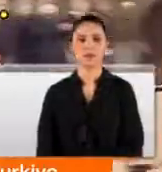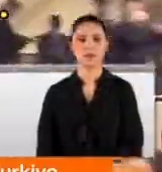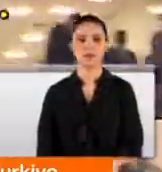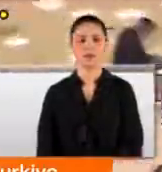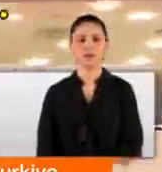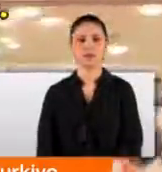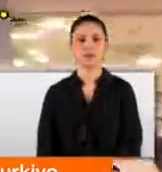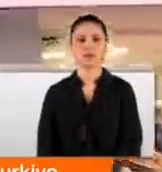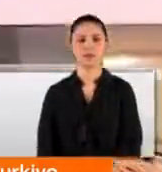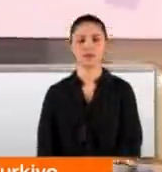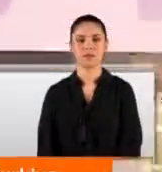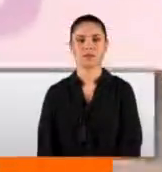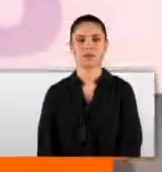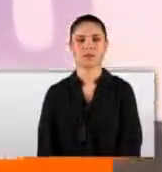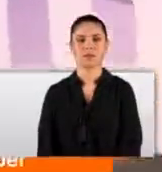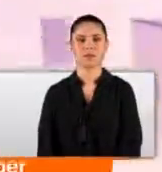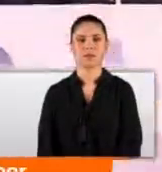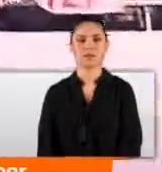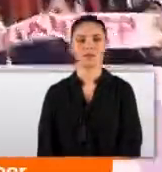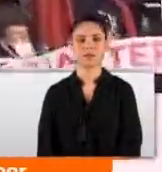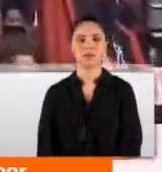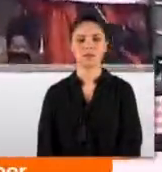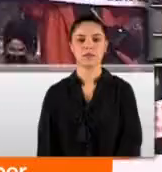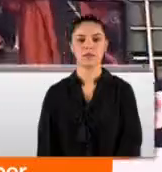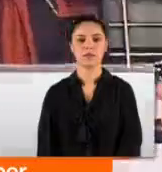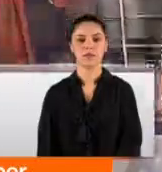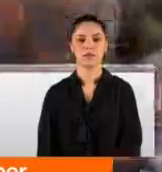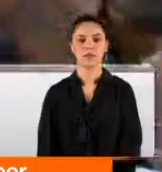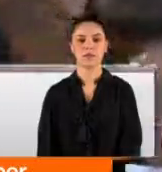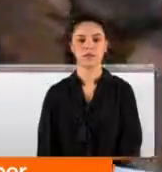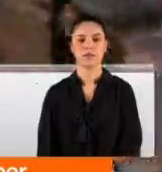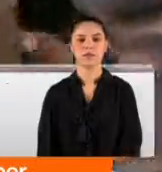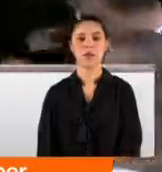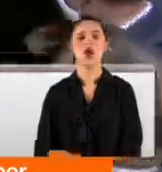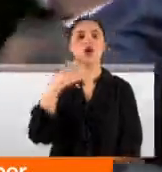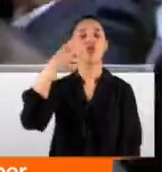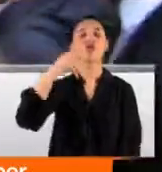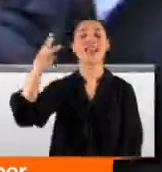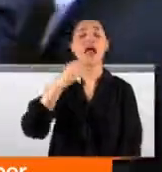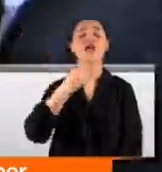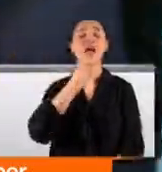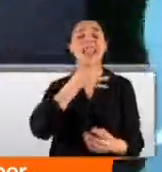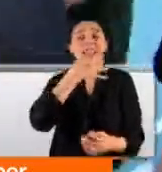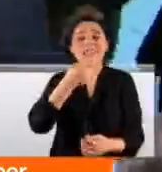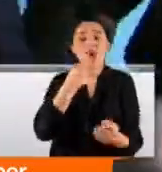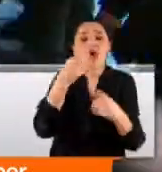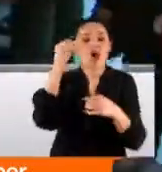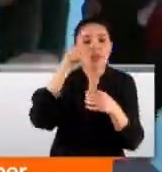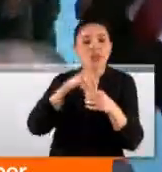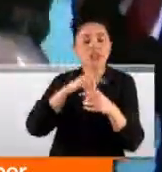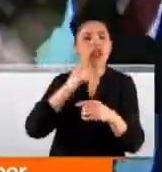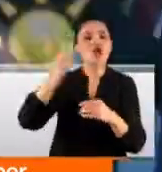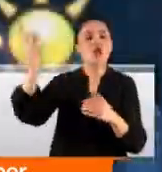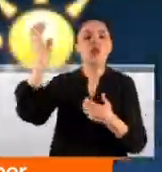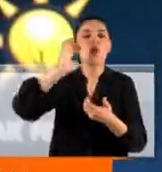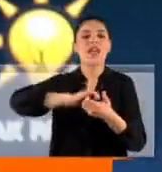yana donattı, ancak bu kez pankartlar arasında Cumhur İttifakı vurgusu da var. Erdoğan teşekkür konuşmasında da Cumhur İttifakı